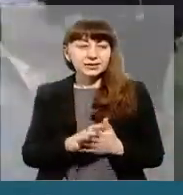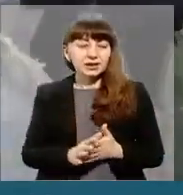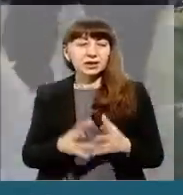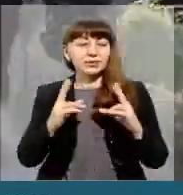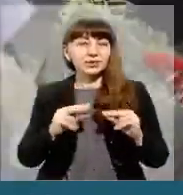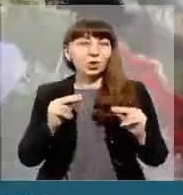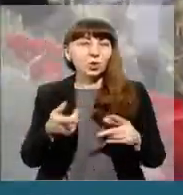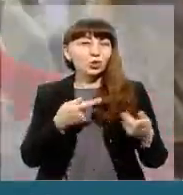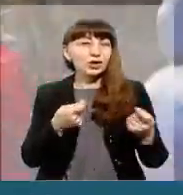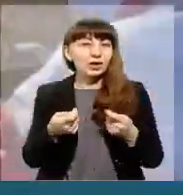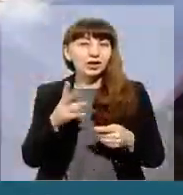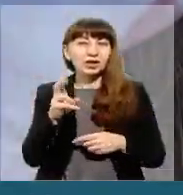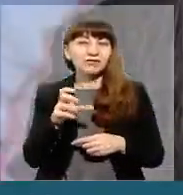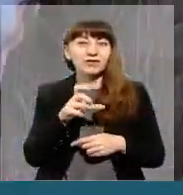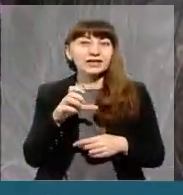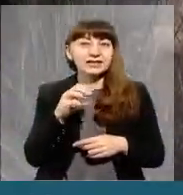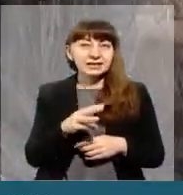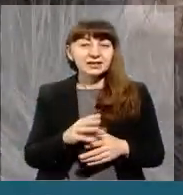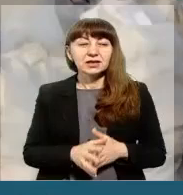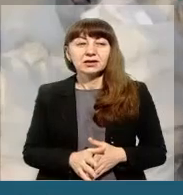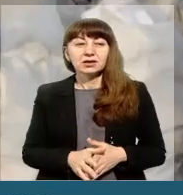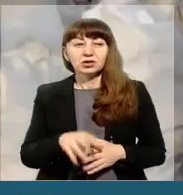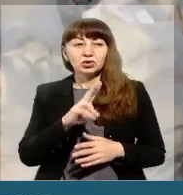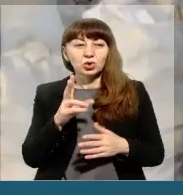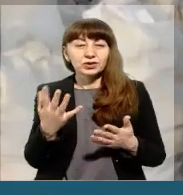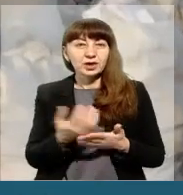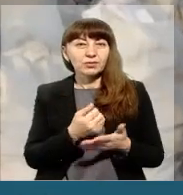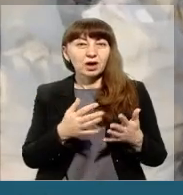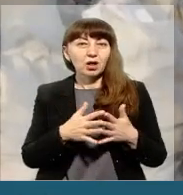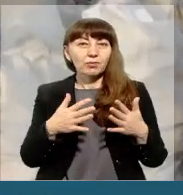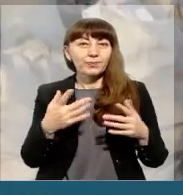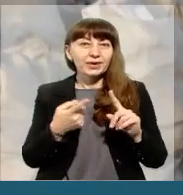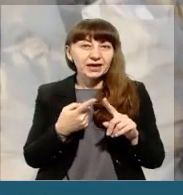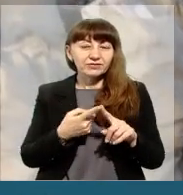ұйымдастырды. Бір қап қоқыс жинағандарды жүлде күтіп тұрды.